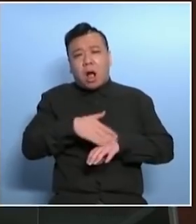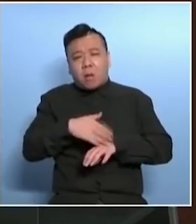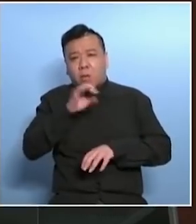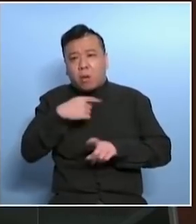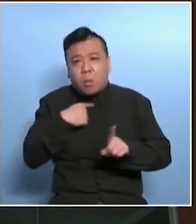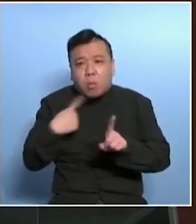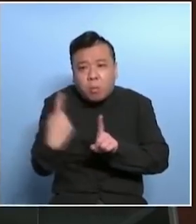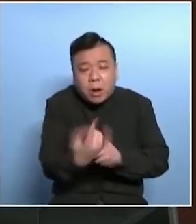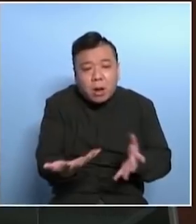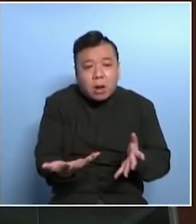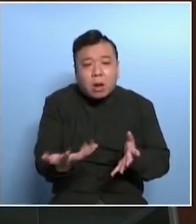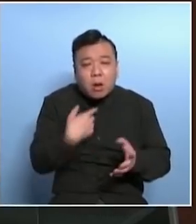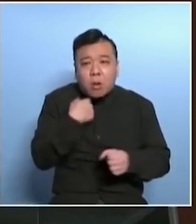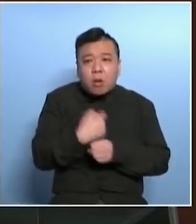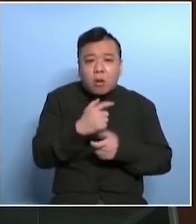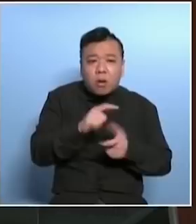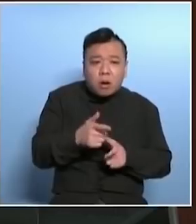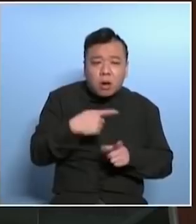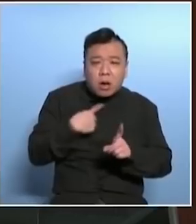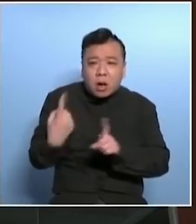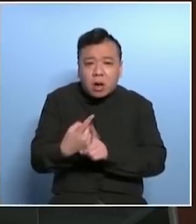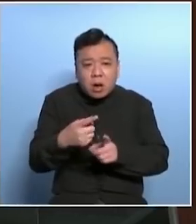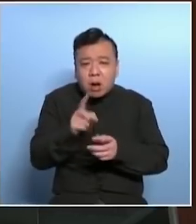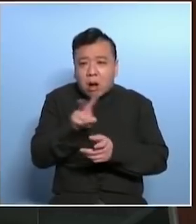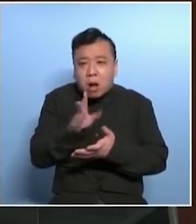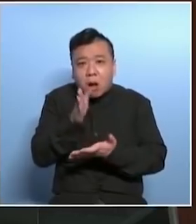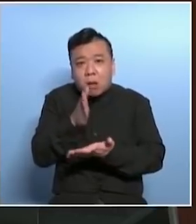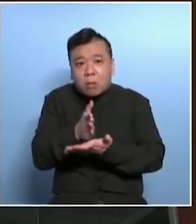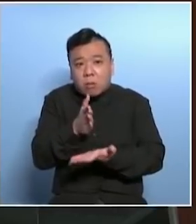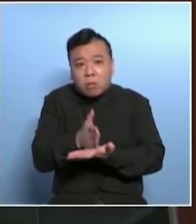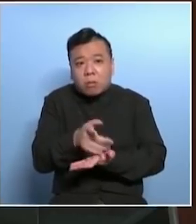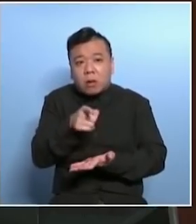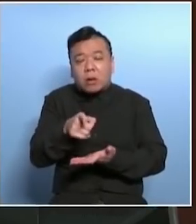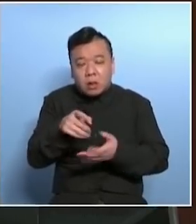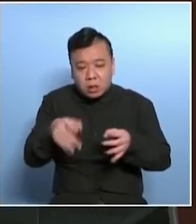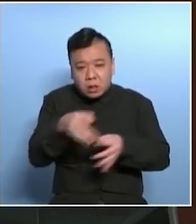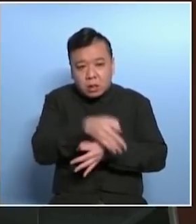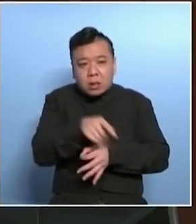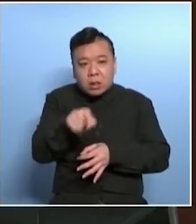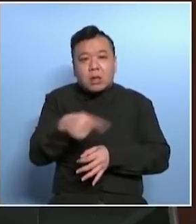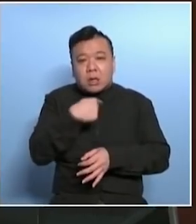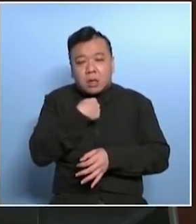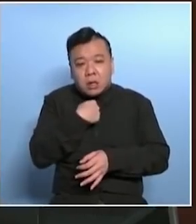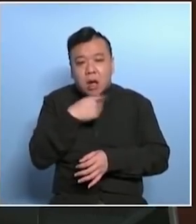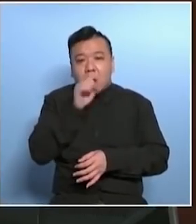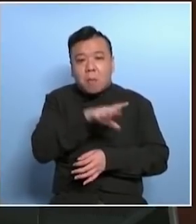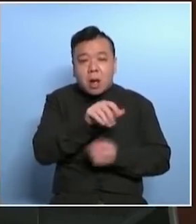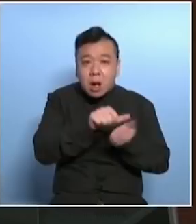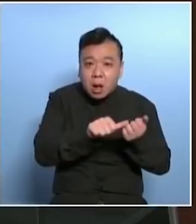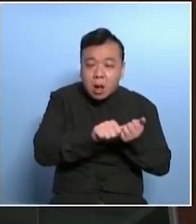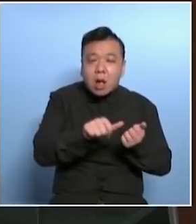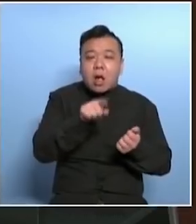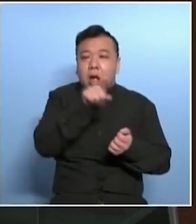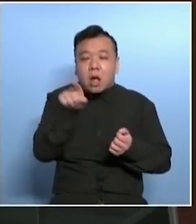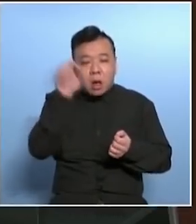以说我打尖呢？我的做法和你的打尖是完全不同的。根据主席手册，你是应该是要咨询委员的意